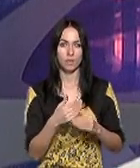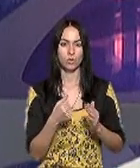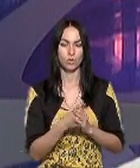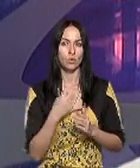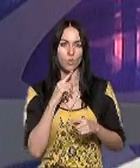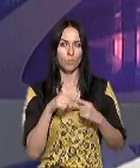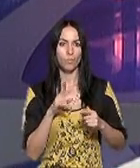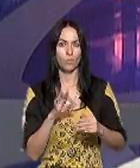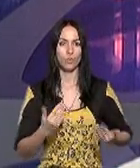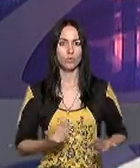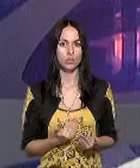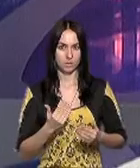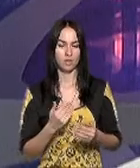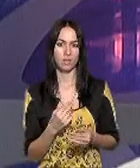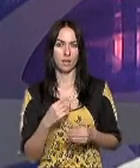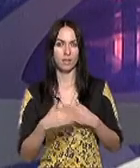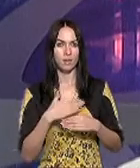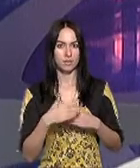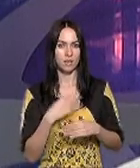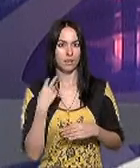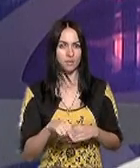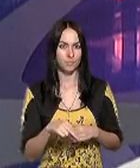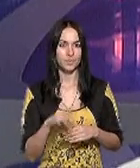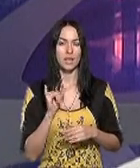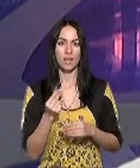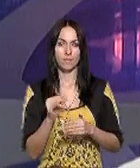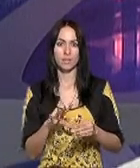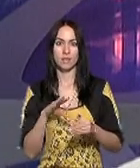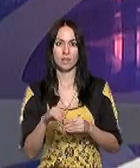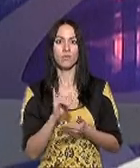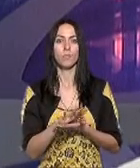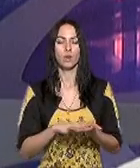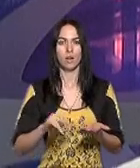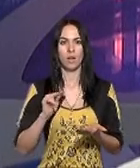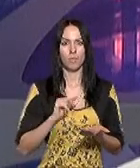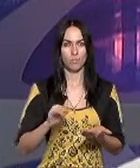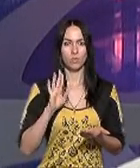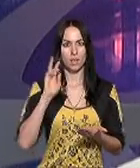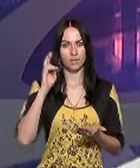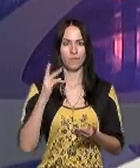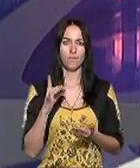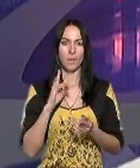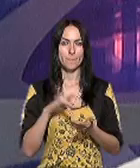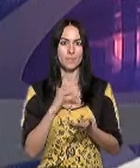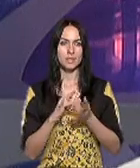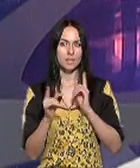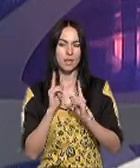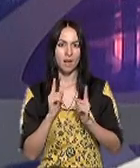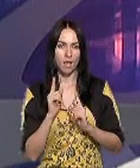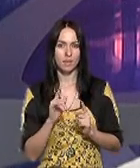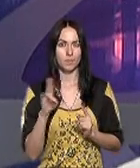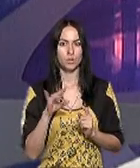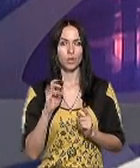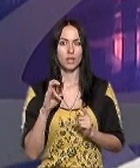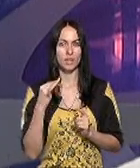Вніс заставу та продовжує працювати у міській раді. Ігор Київський, заступник директора департаменту будівництва та шляхового господарства,